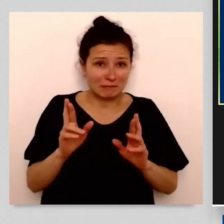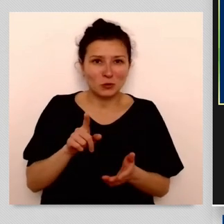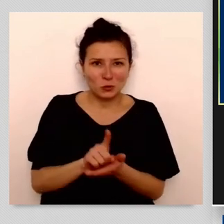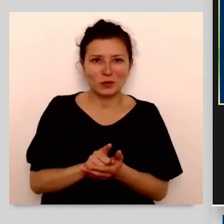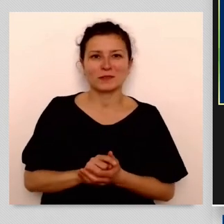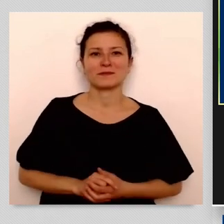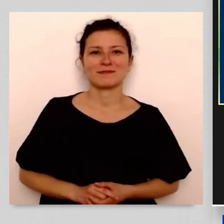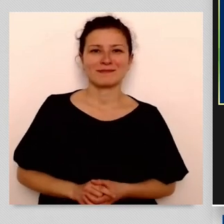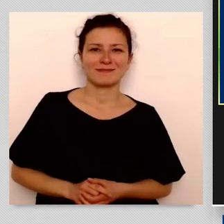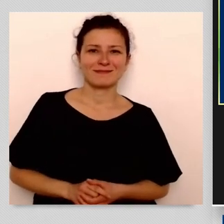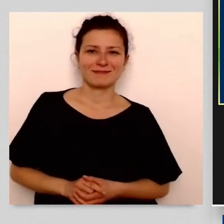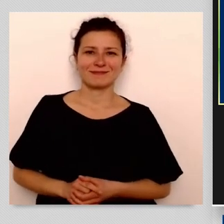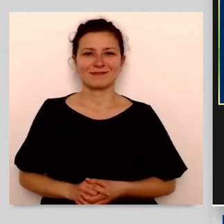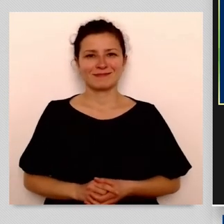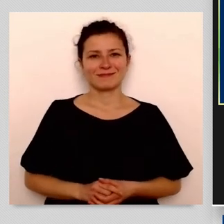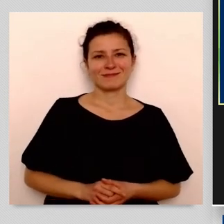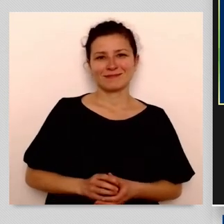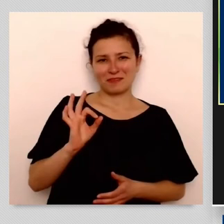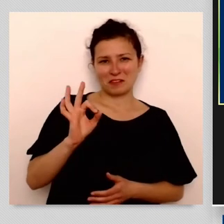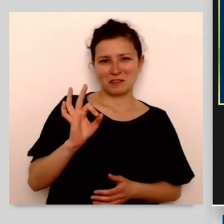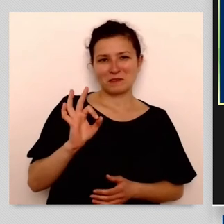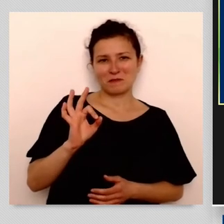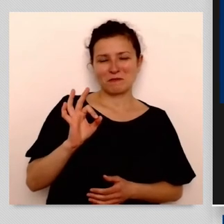tutaj wyrazić istotne.